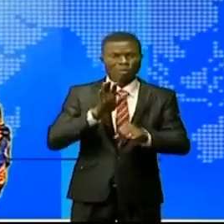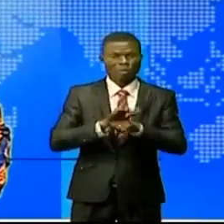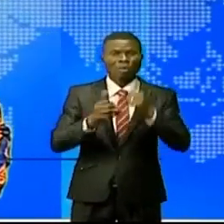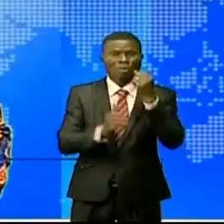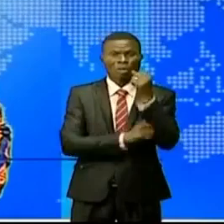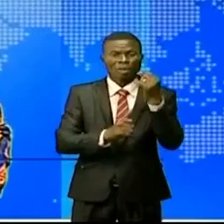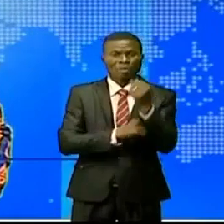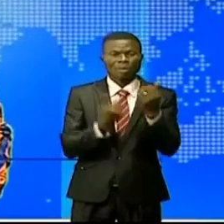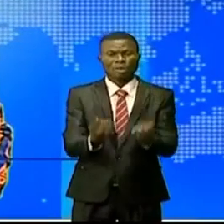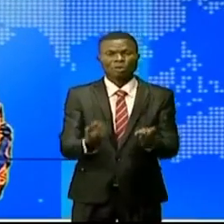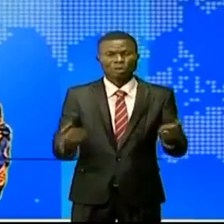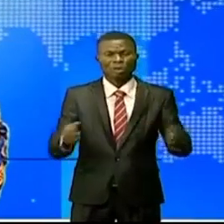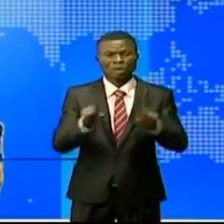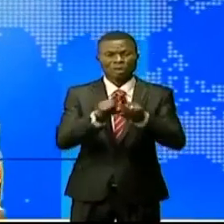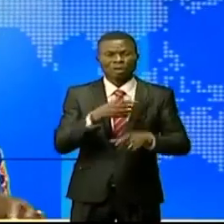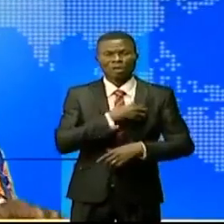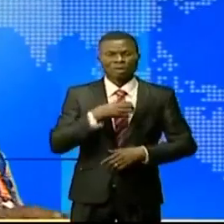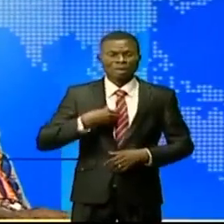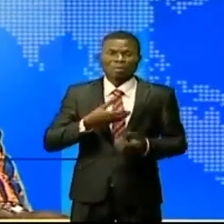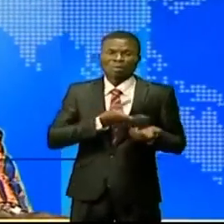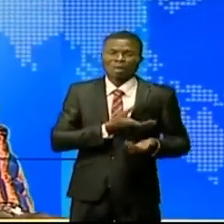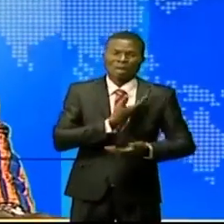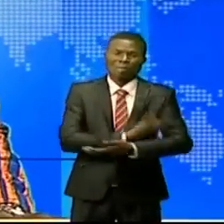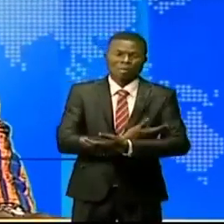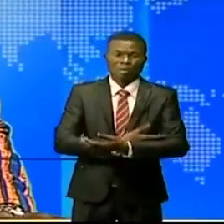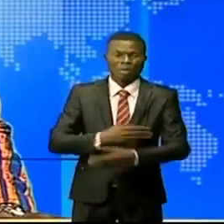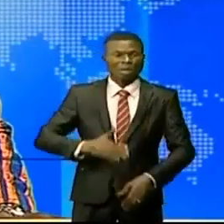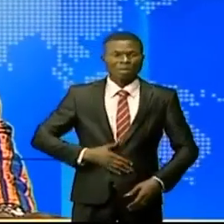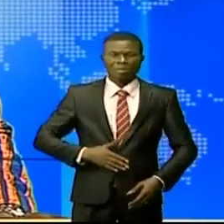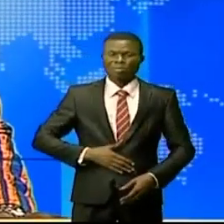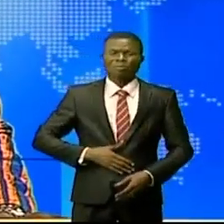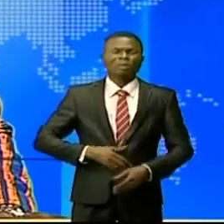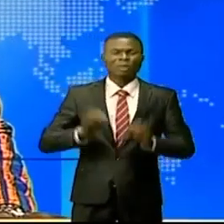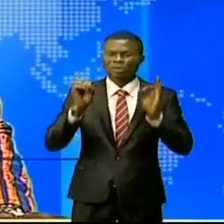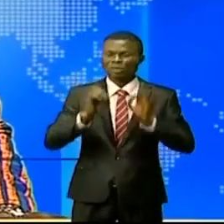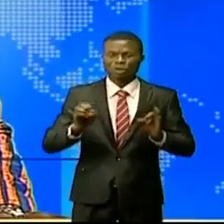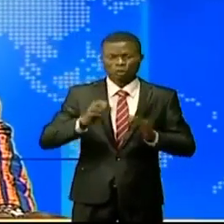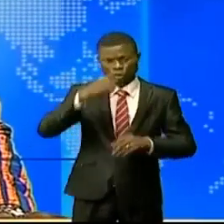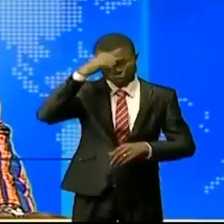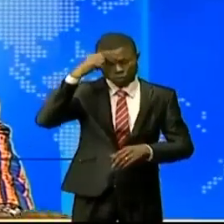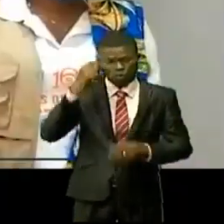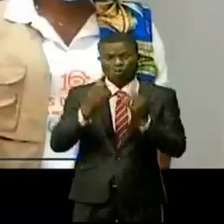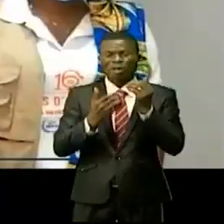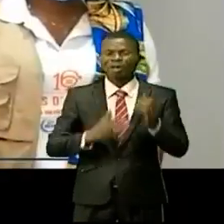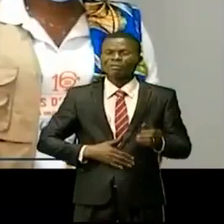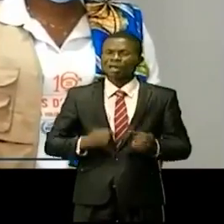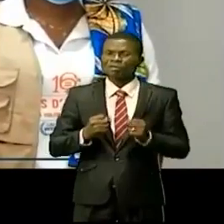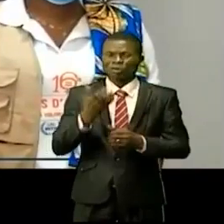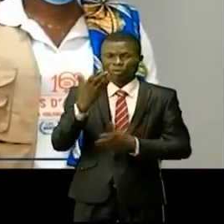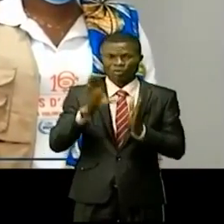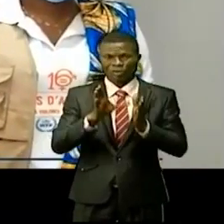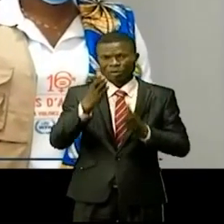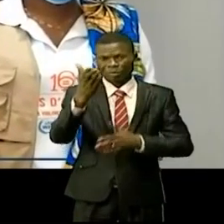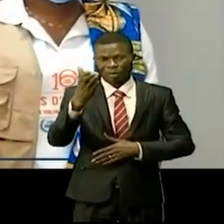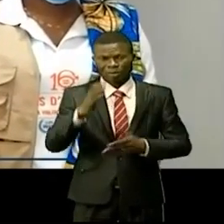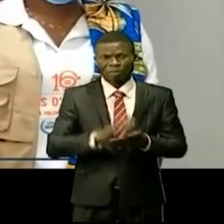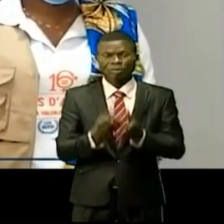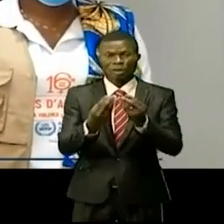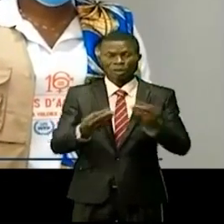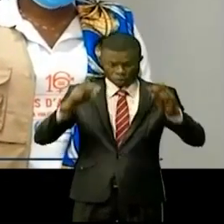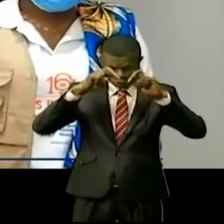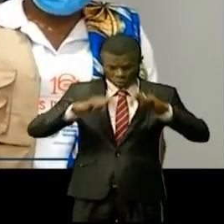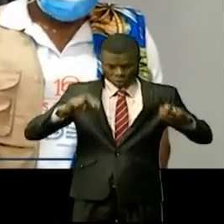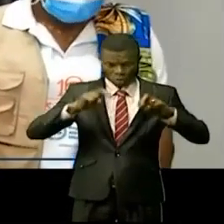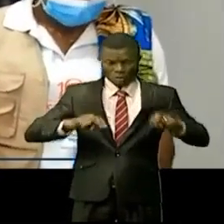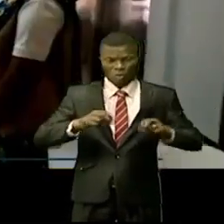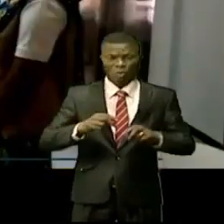milliers d'enfants et des femmes allaitantes souffrent d'une malnutrition aiguë. Suivez. Les résultats des enquêtes menées en